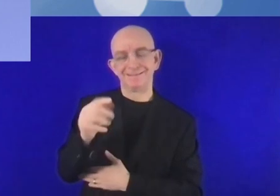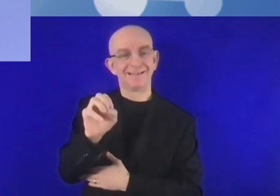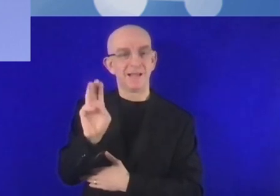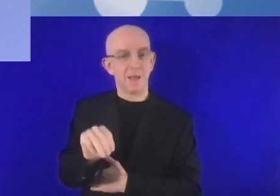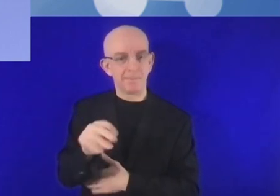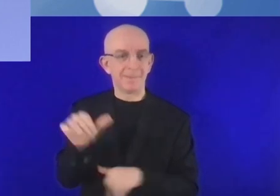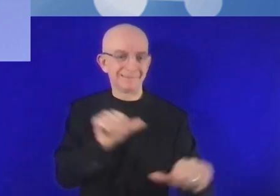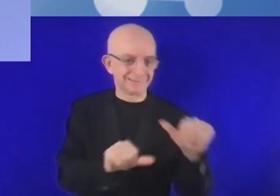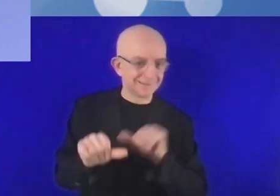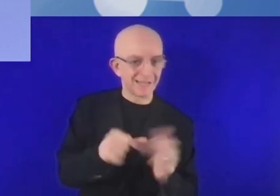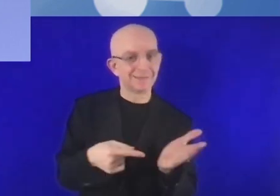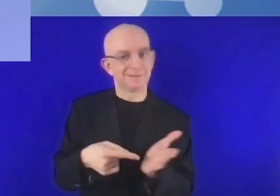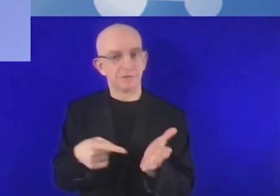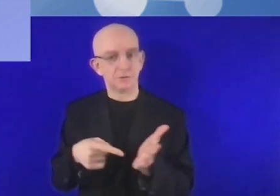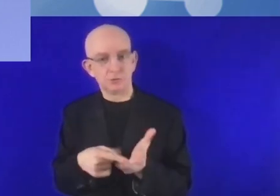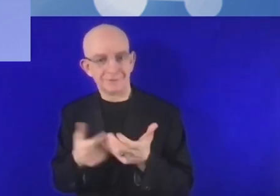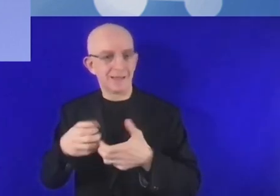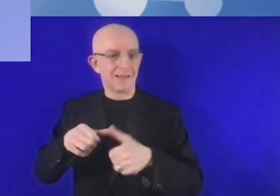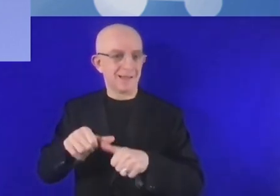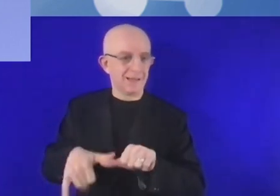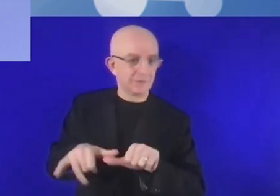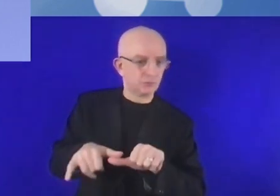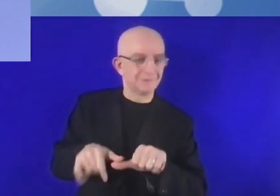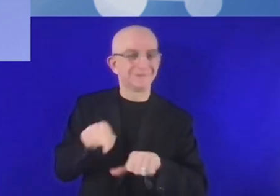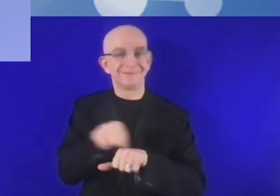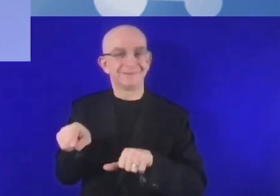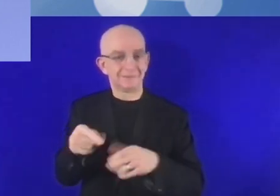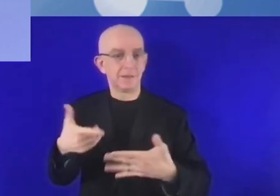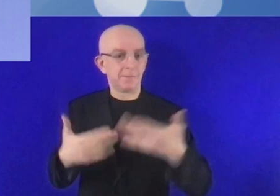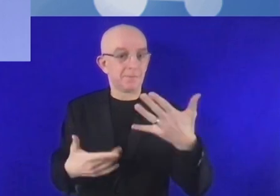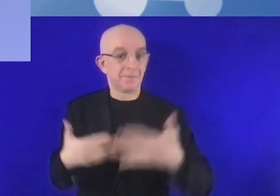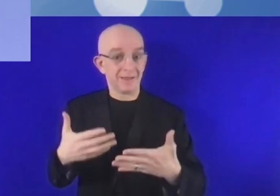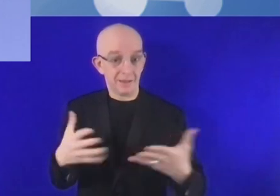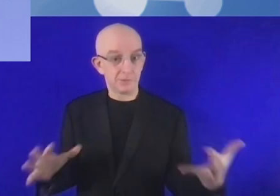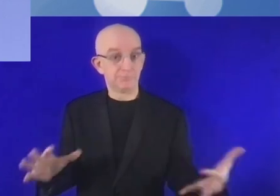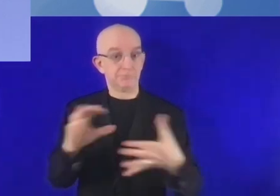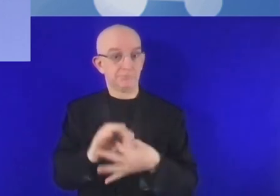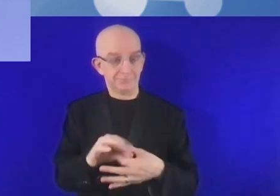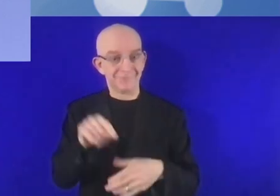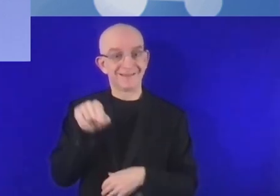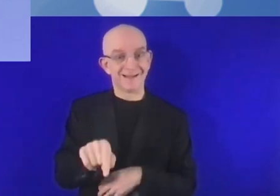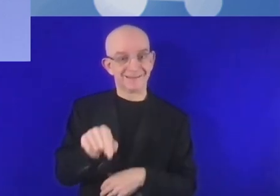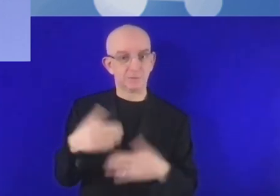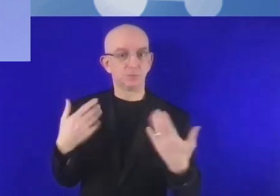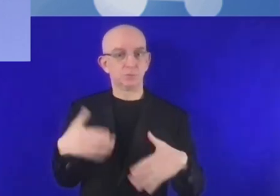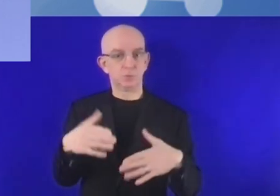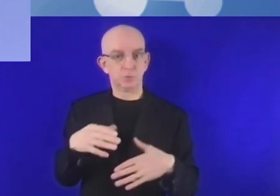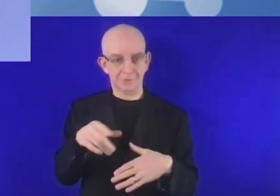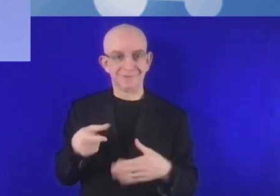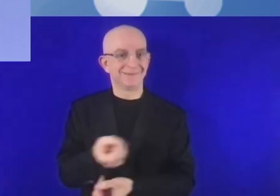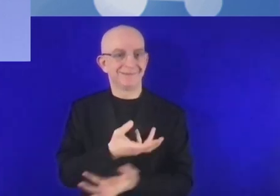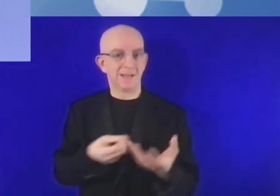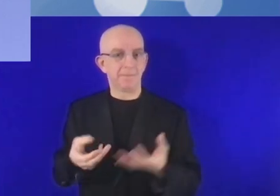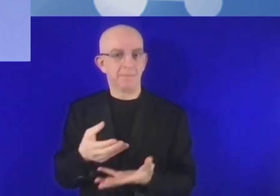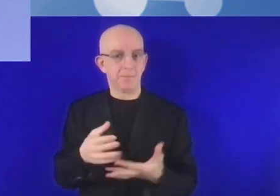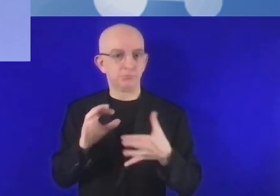do tego kwestię sztuki, w tym muzyki, a więc powinniśmy mówić nie tylko o przedmiotach z grupy STEM, ale o przedmiotach z